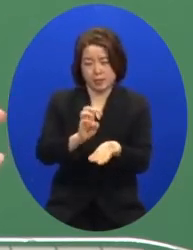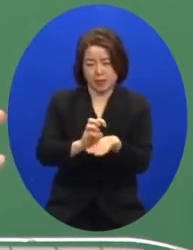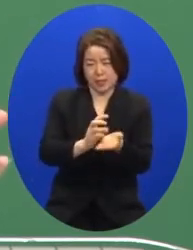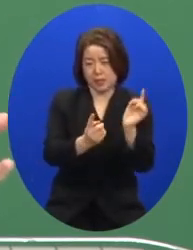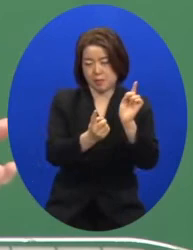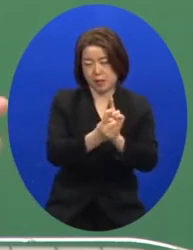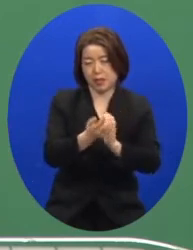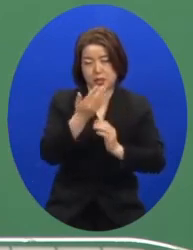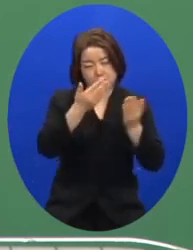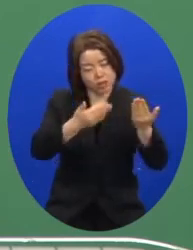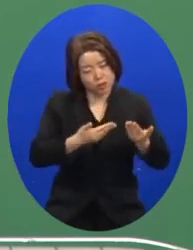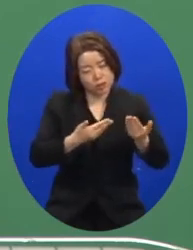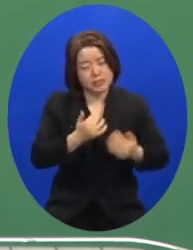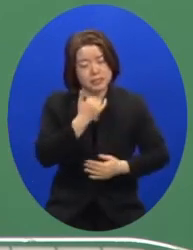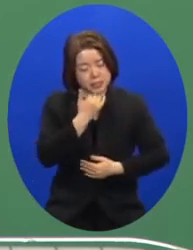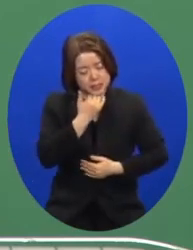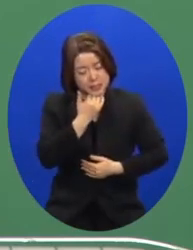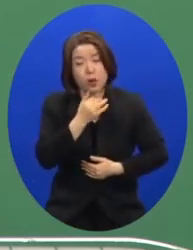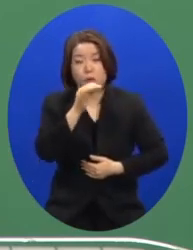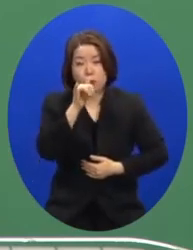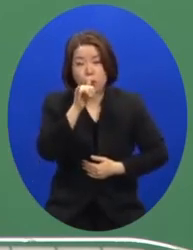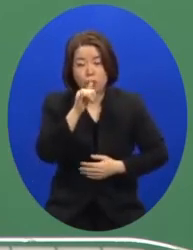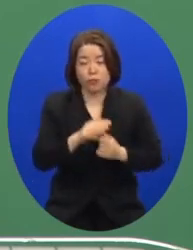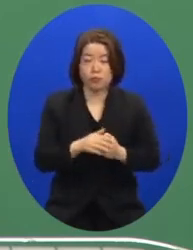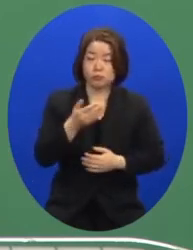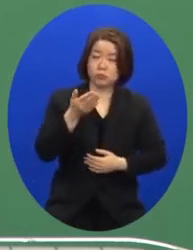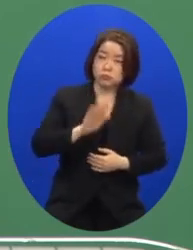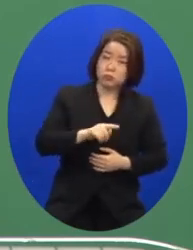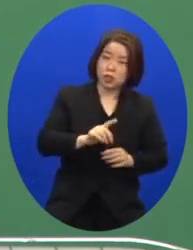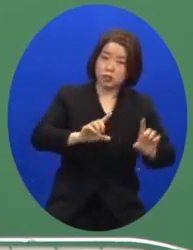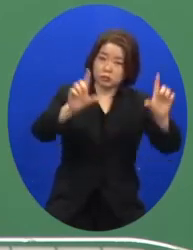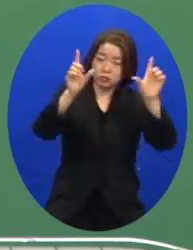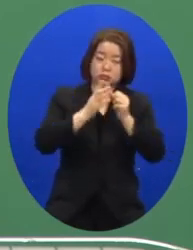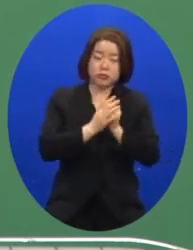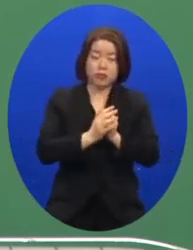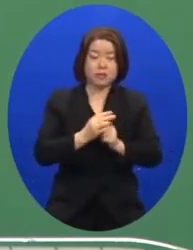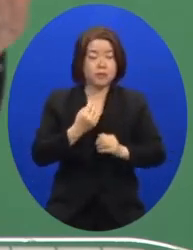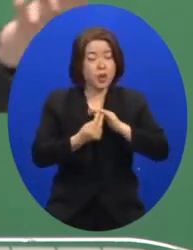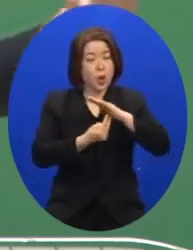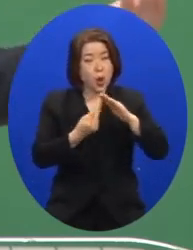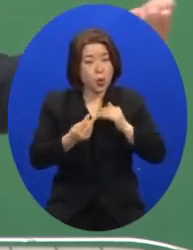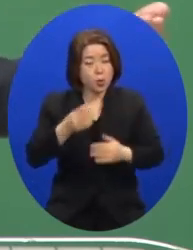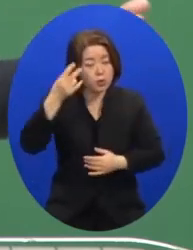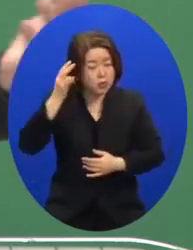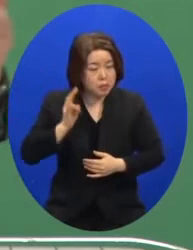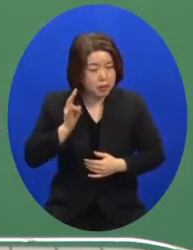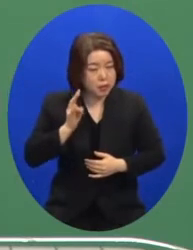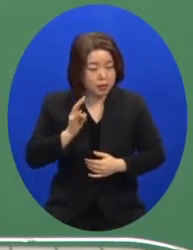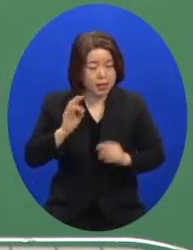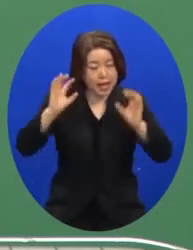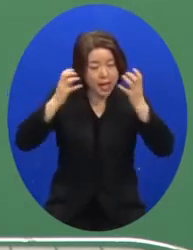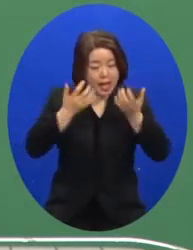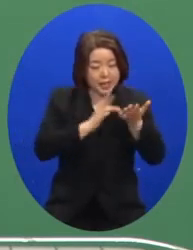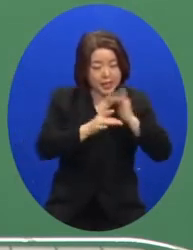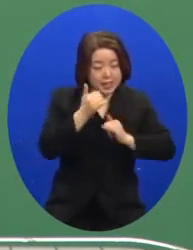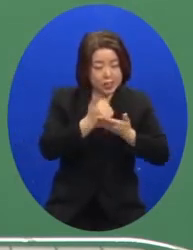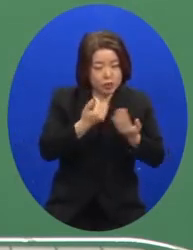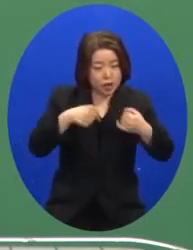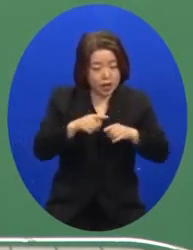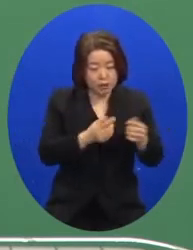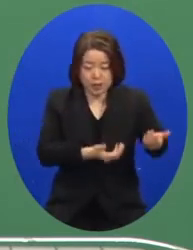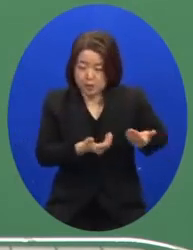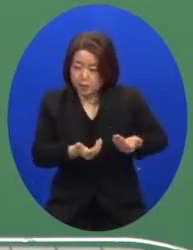있었습니다 근데 그날 요셉과 마리아가 아기 예수를 데리고 그 성전을 들어오는데 침 원의